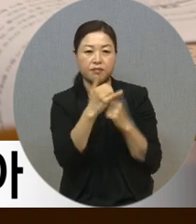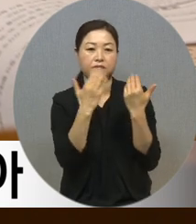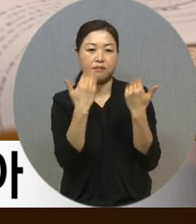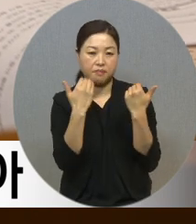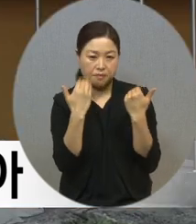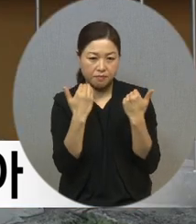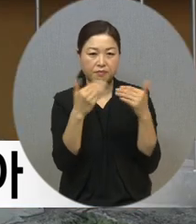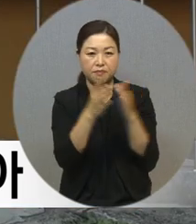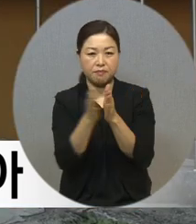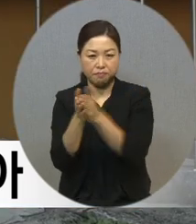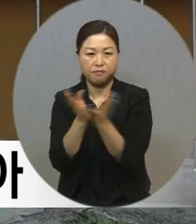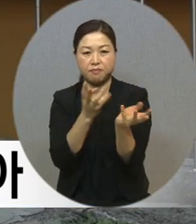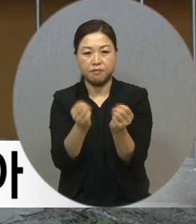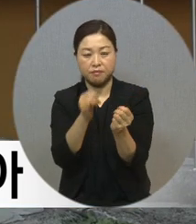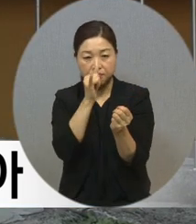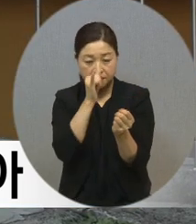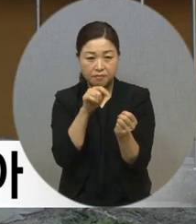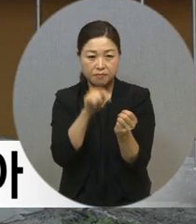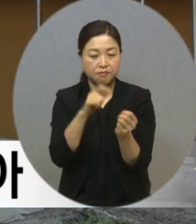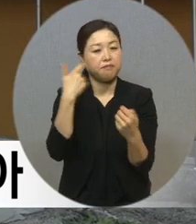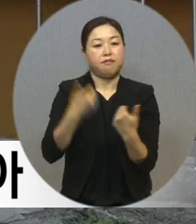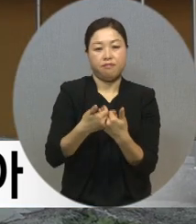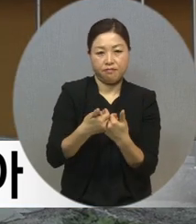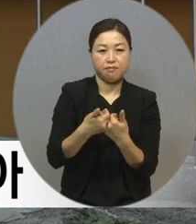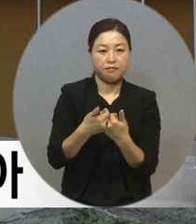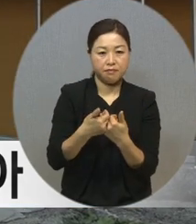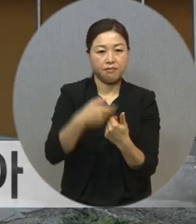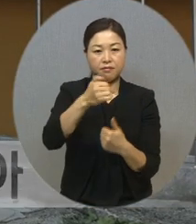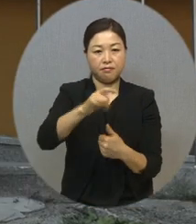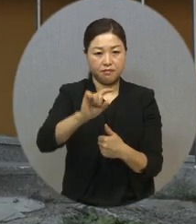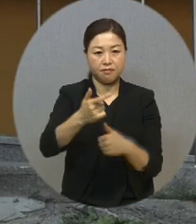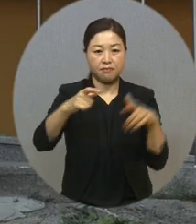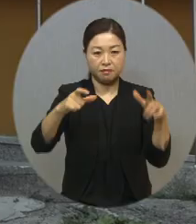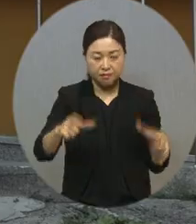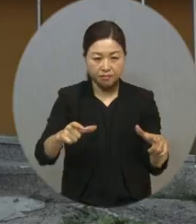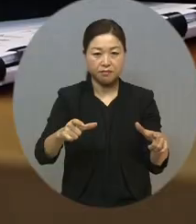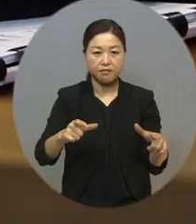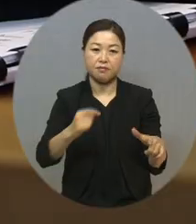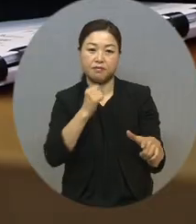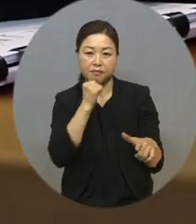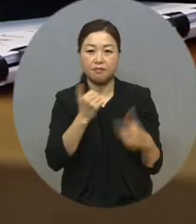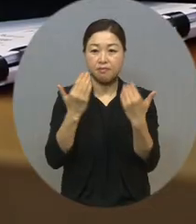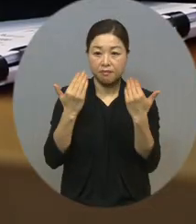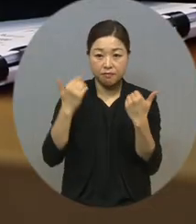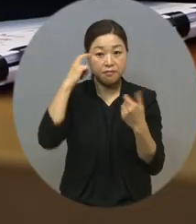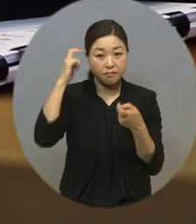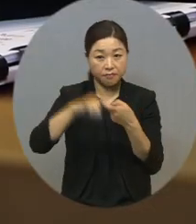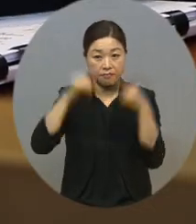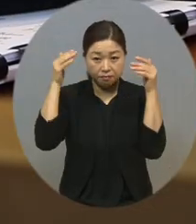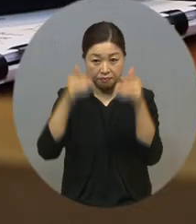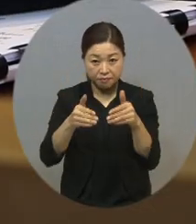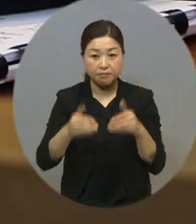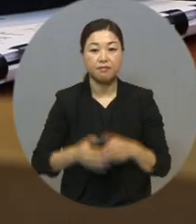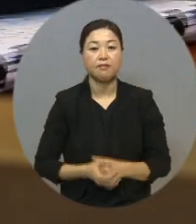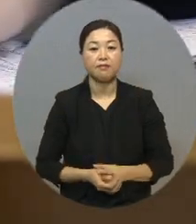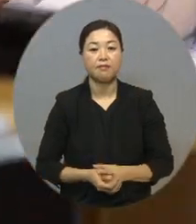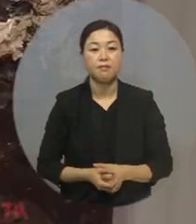가운데 이를 뒤집는 신안군 작은 학교들의 활약이 주목됩니다. 복지TV 뉴스